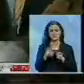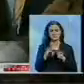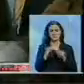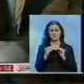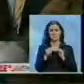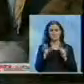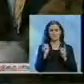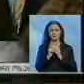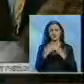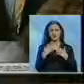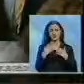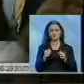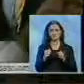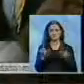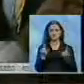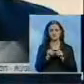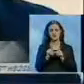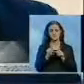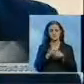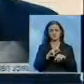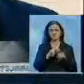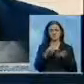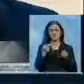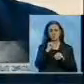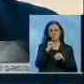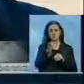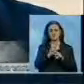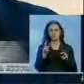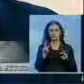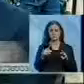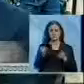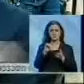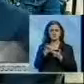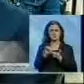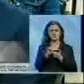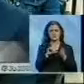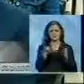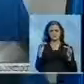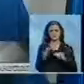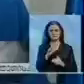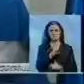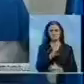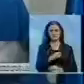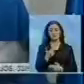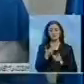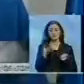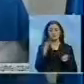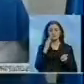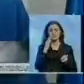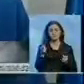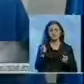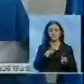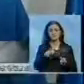გამოწვევებზე. შეხვედრას ჯანდაცვის მინისტრი ასევე შედაგან საქმეთა და ეკონომიკის სამინისტროების წარმომადგენლები დაისწრნენ. მართალია,